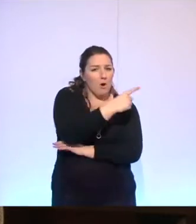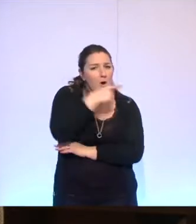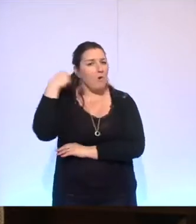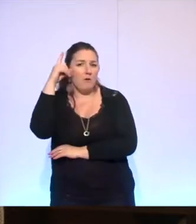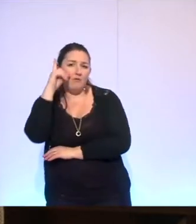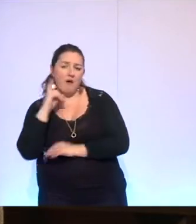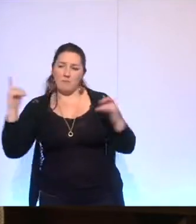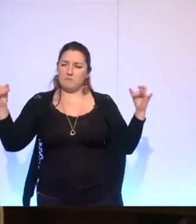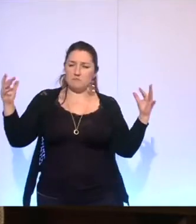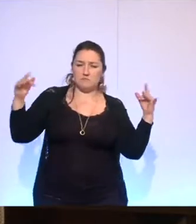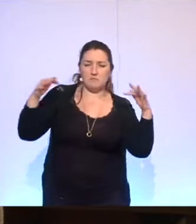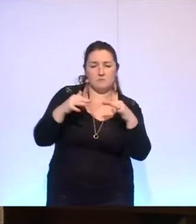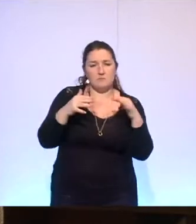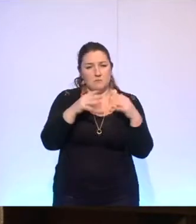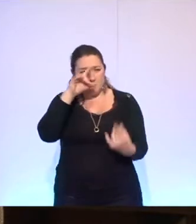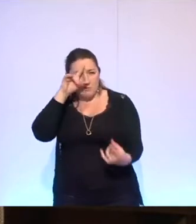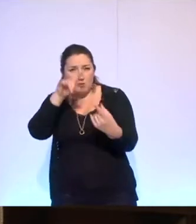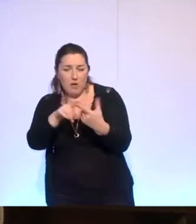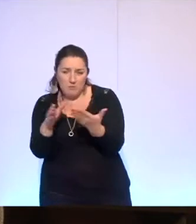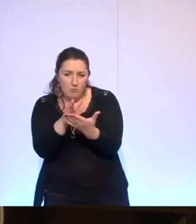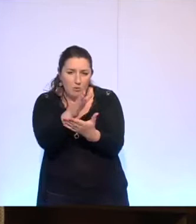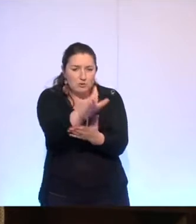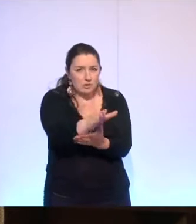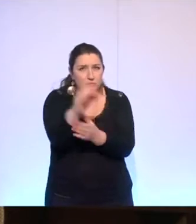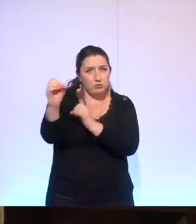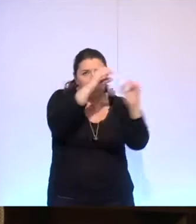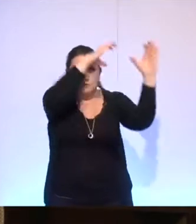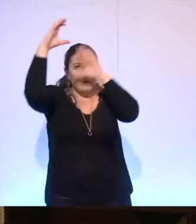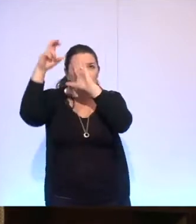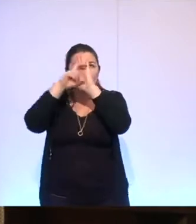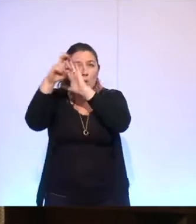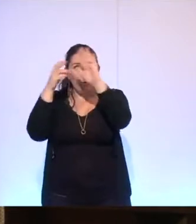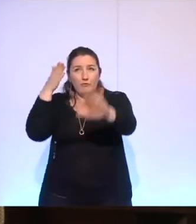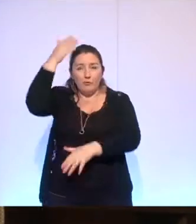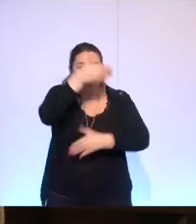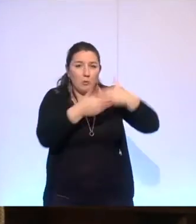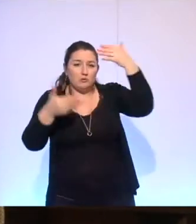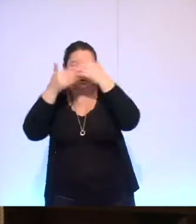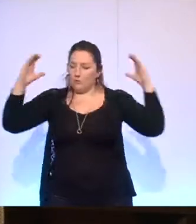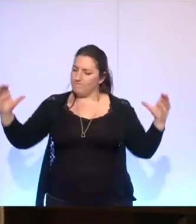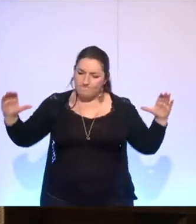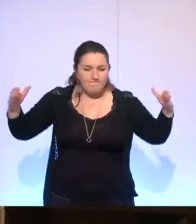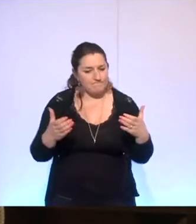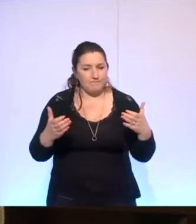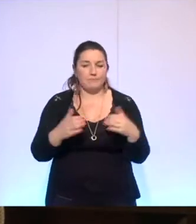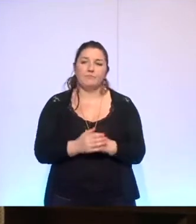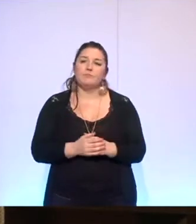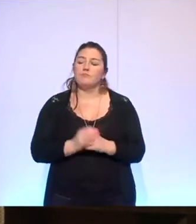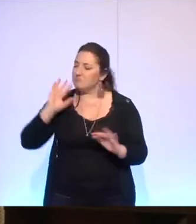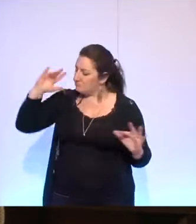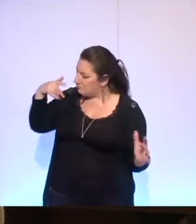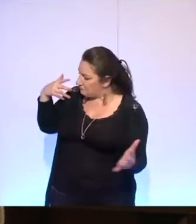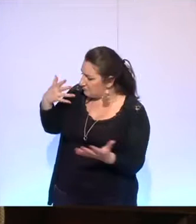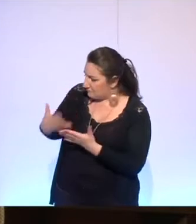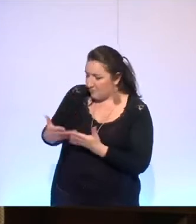projet et d'une vision pour Grenoble. Ce chemin, naturellement, nous souhaitons le continuer ensemble